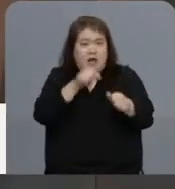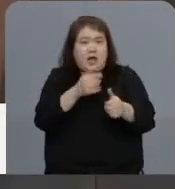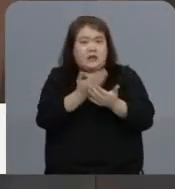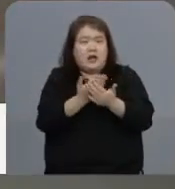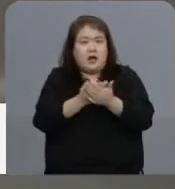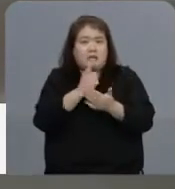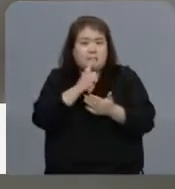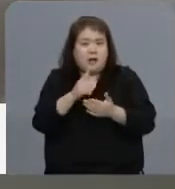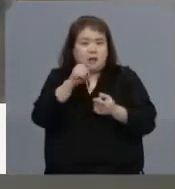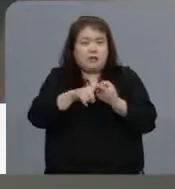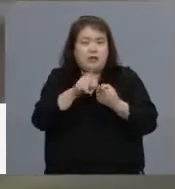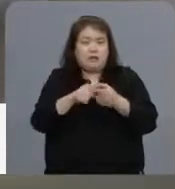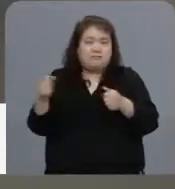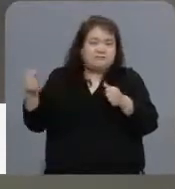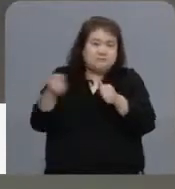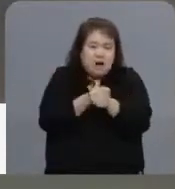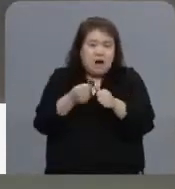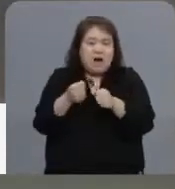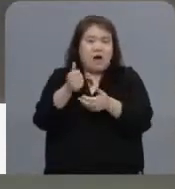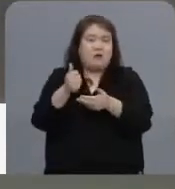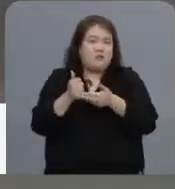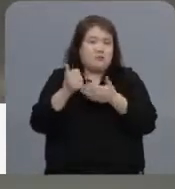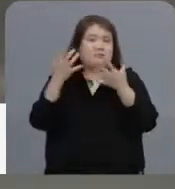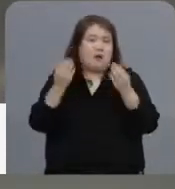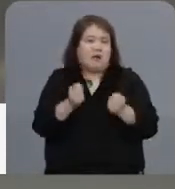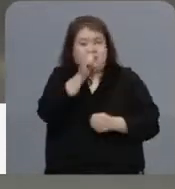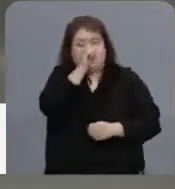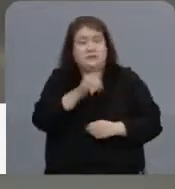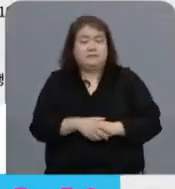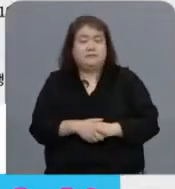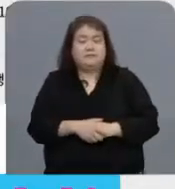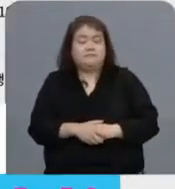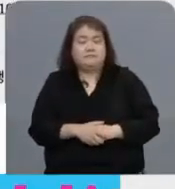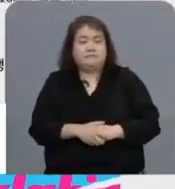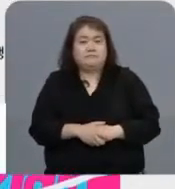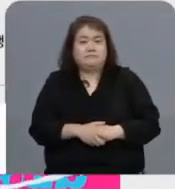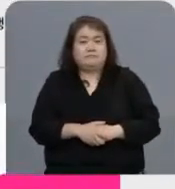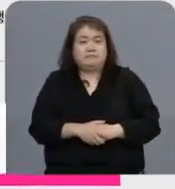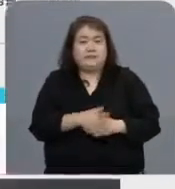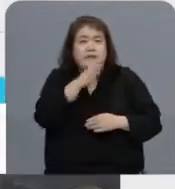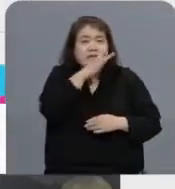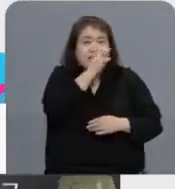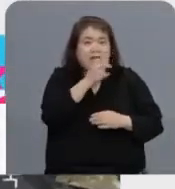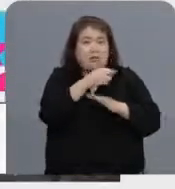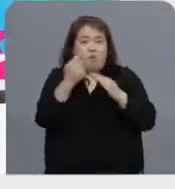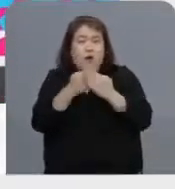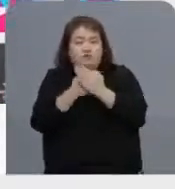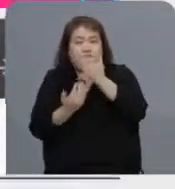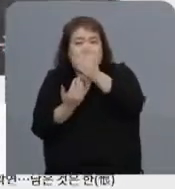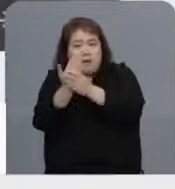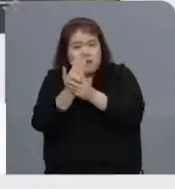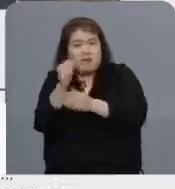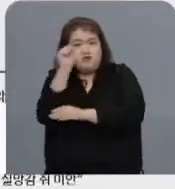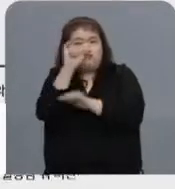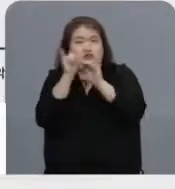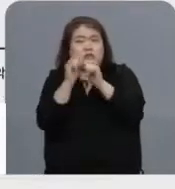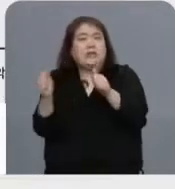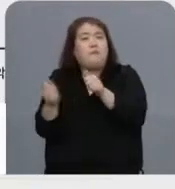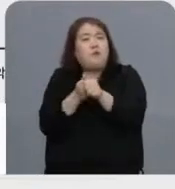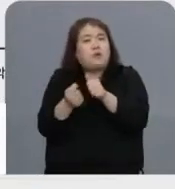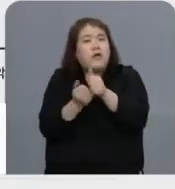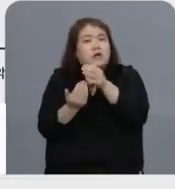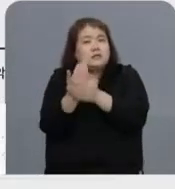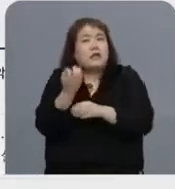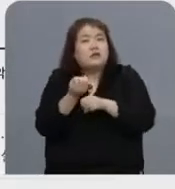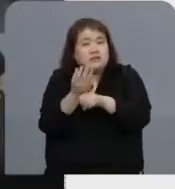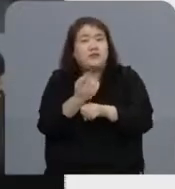들의 요청에 주먹을 휘두르는 승객들이 잇따르고 있습니다 2 식상 과 만주에서 발생한 온 전사 폭행 사건을